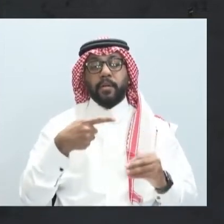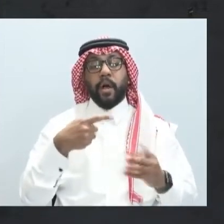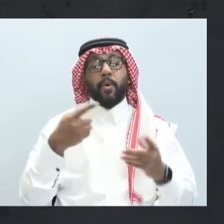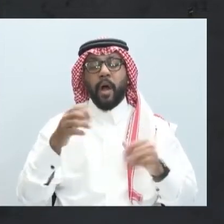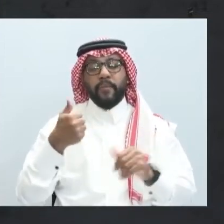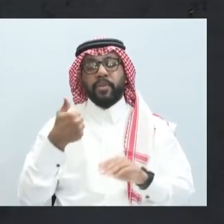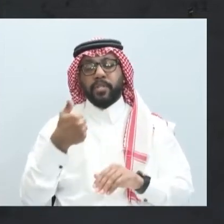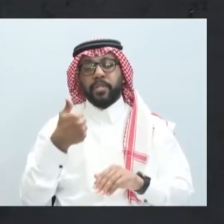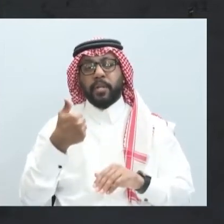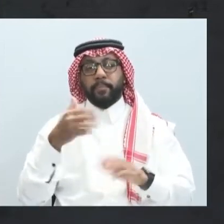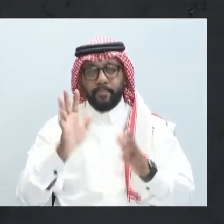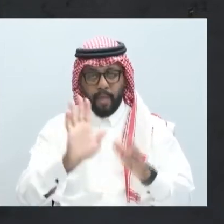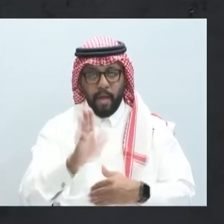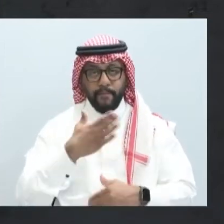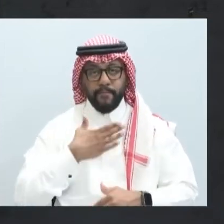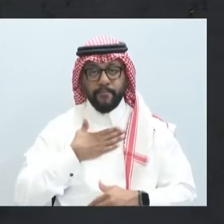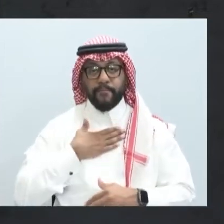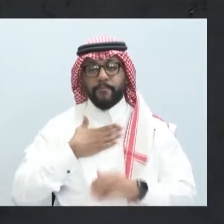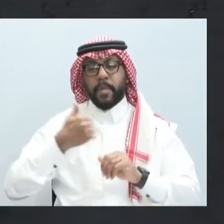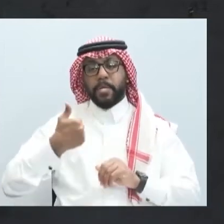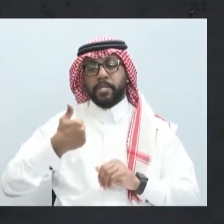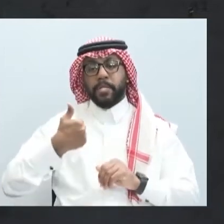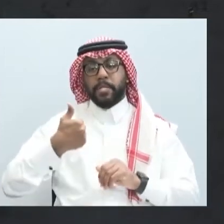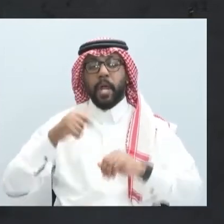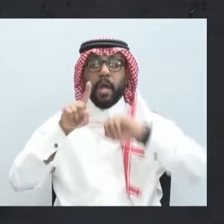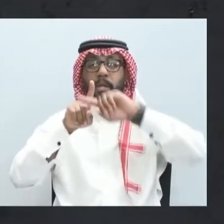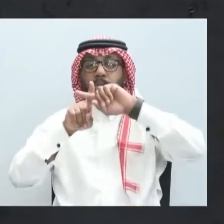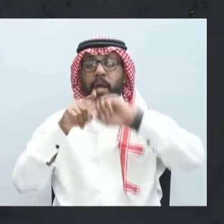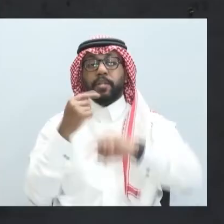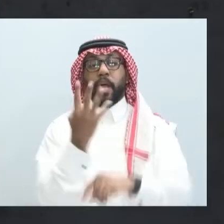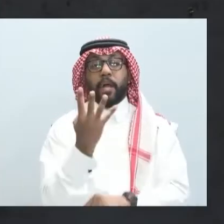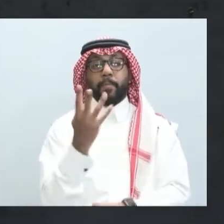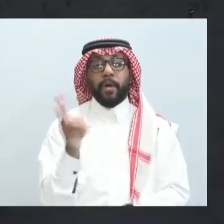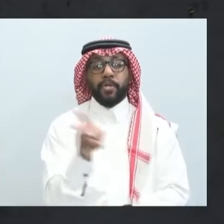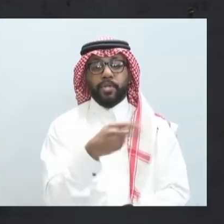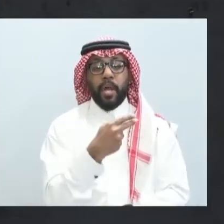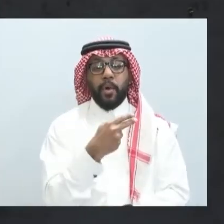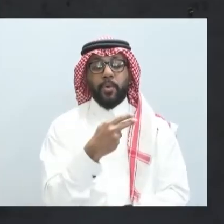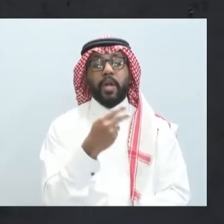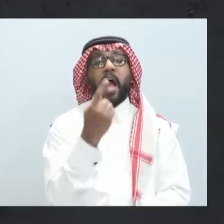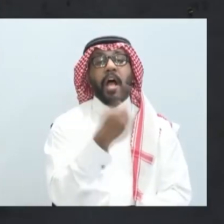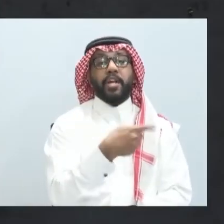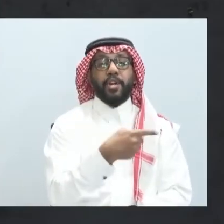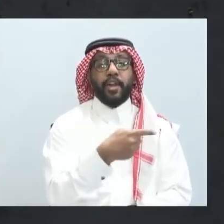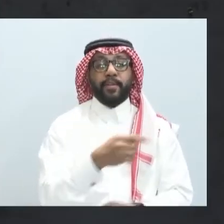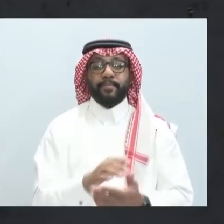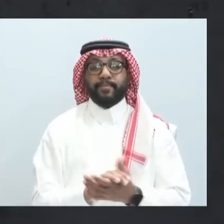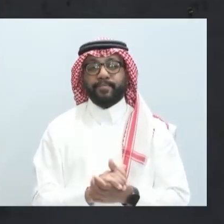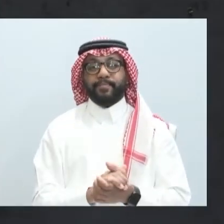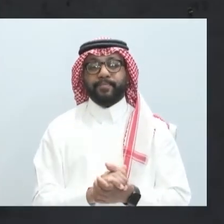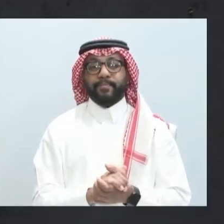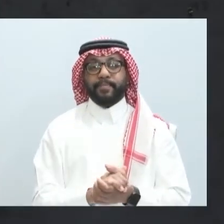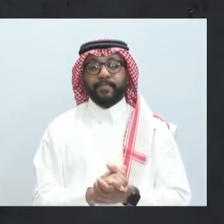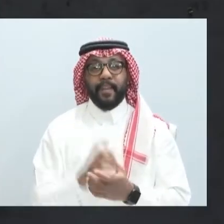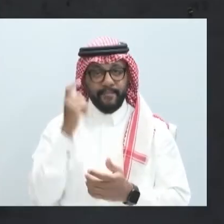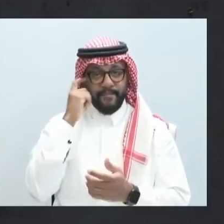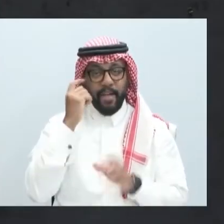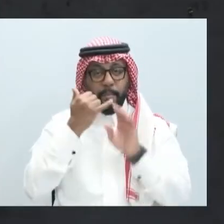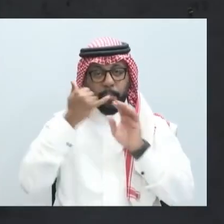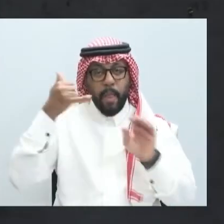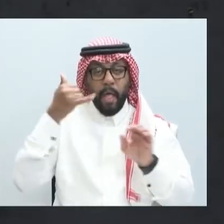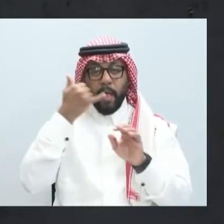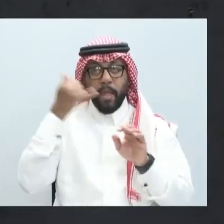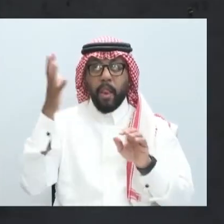والعدد والعدد المطروح هو اربعه سته زائد اربعه يساوي عشره وهو عدد النحلات